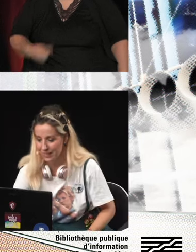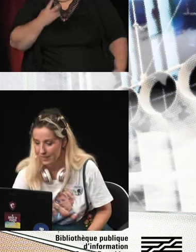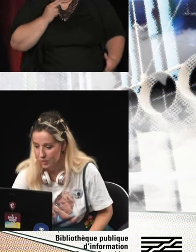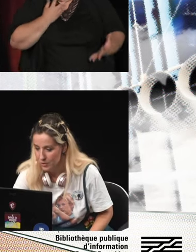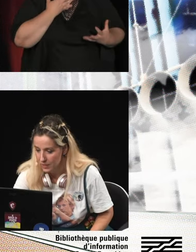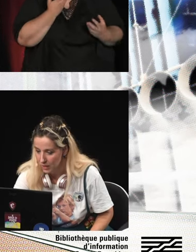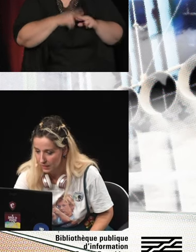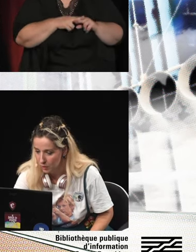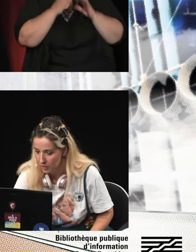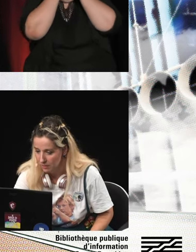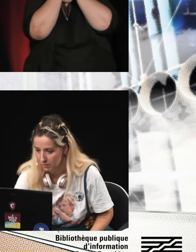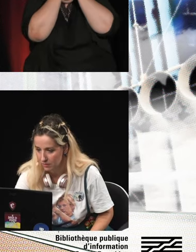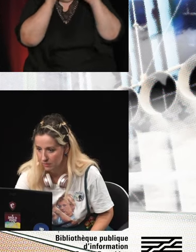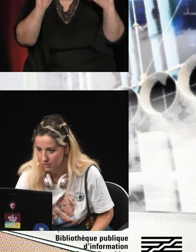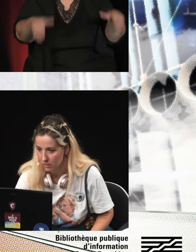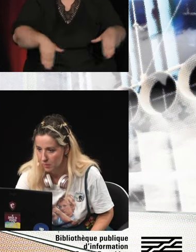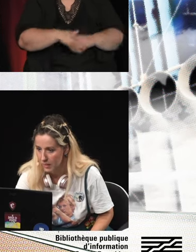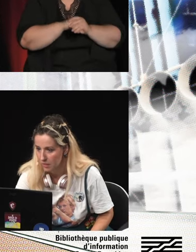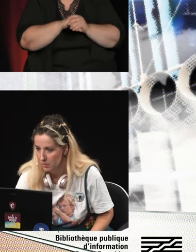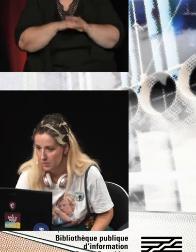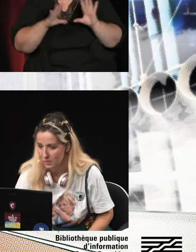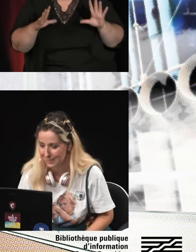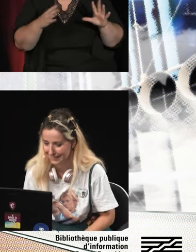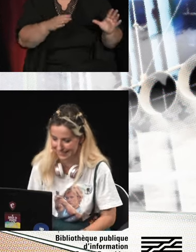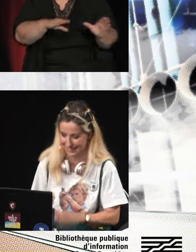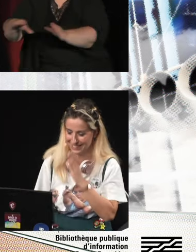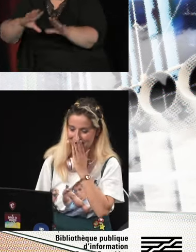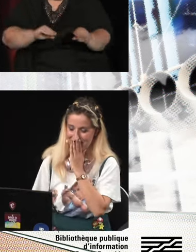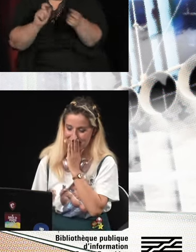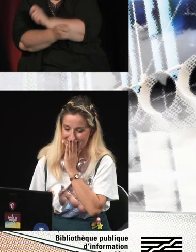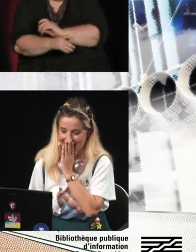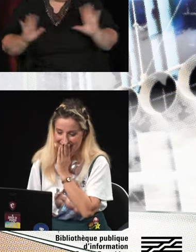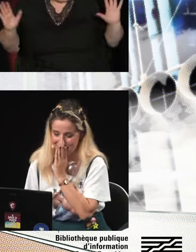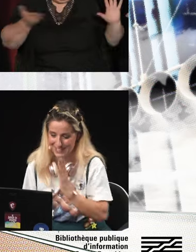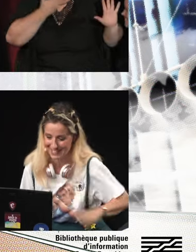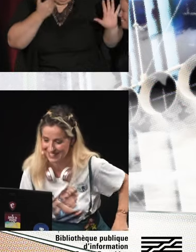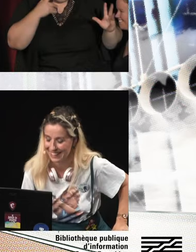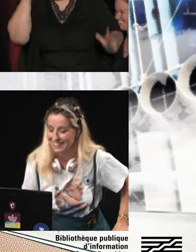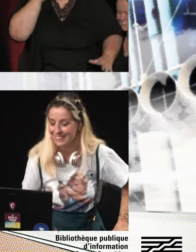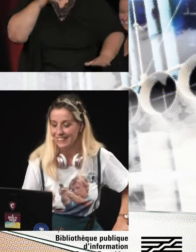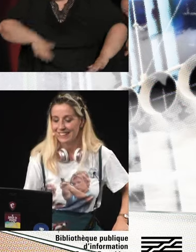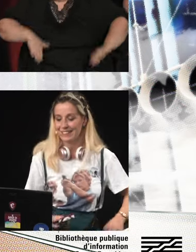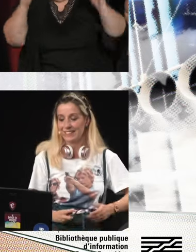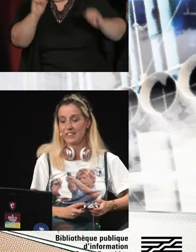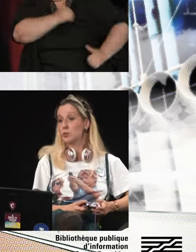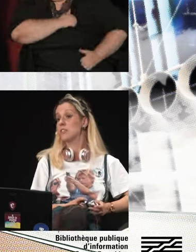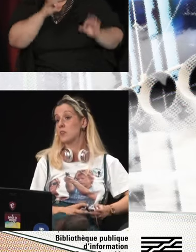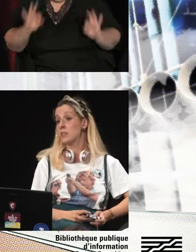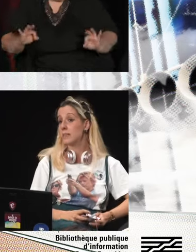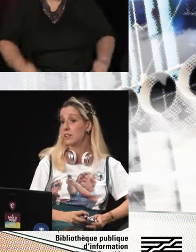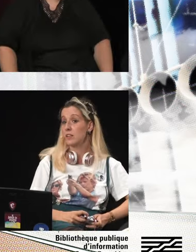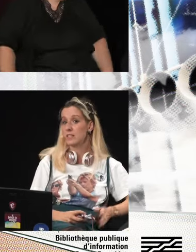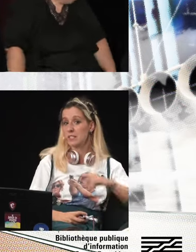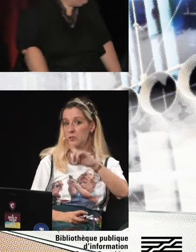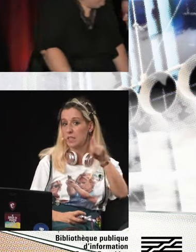J'ai envie de mourir. Attends, tu sais quoi? On va le mettre là, parce que... On va arrêter les bêtises. Du coup,